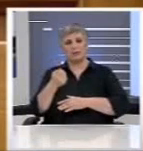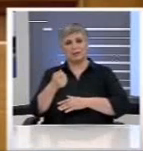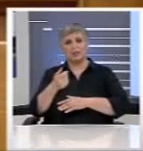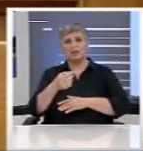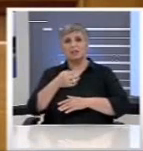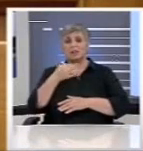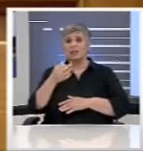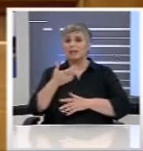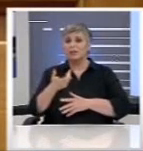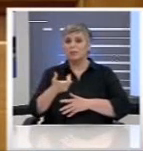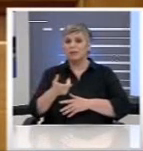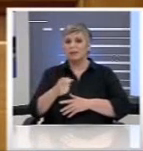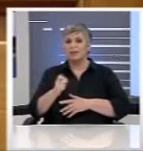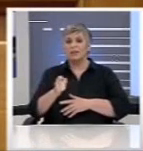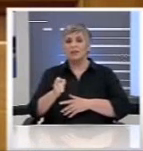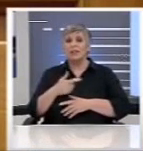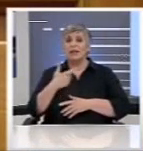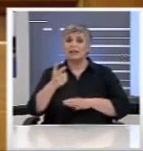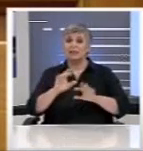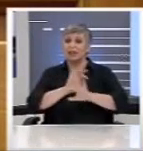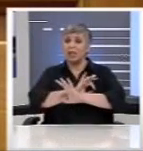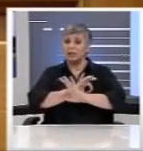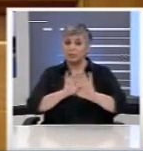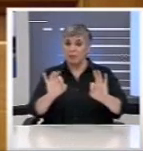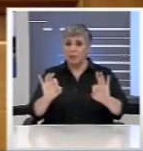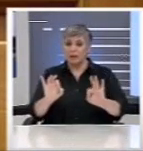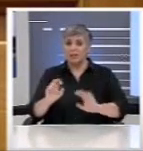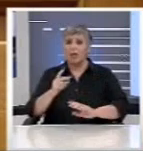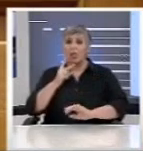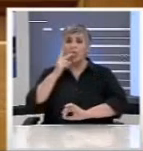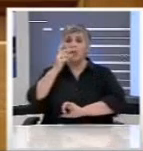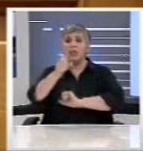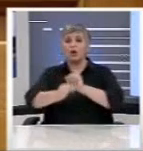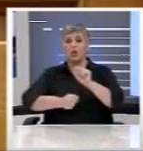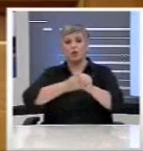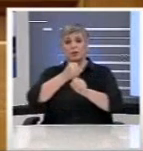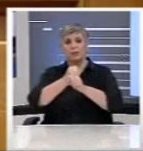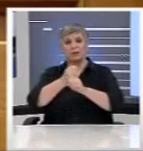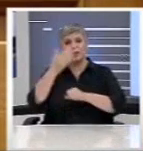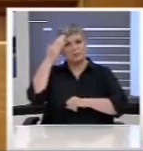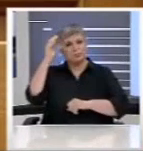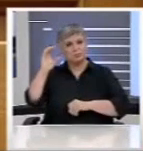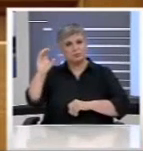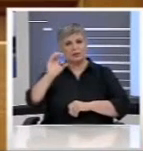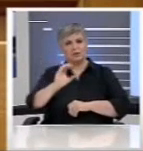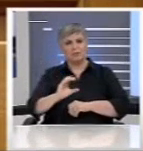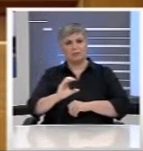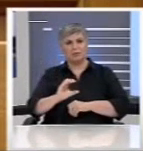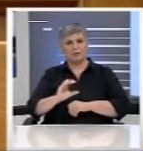επενδύσεις, όχι τώρα, σε 2 χρόνια θα γίνουν εκλογές και αν κερδίσετε. Και φαίνεται κάποιοι σοβαροί άνθρωποι και από την παράταξή